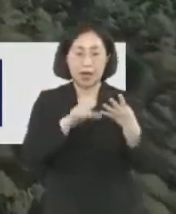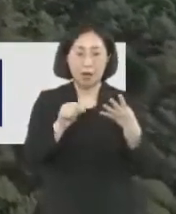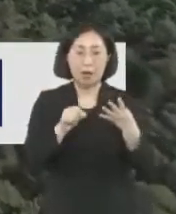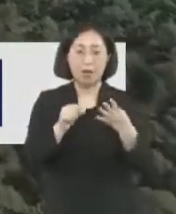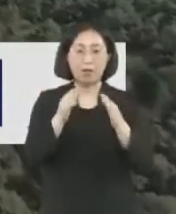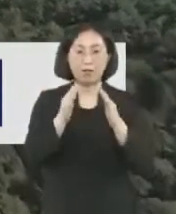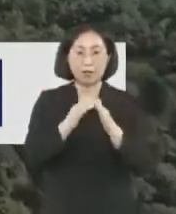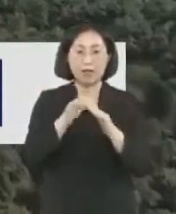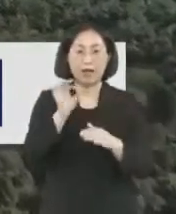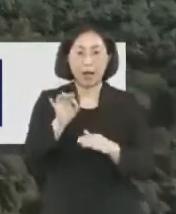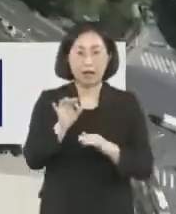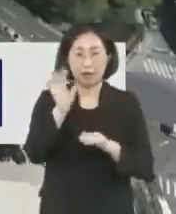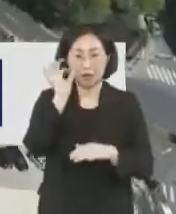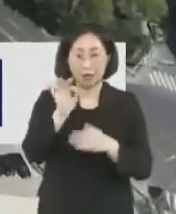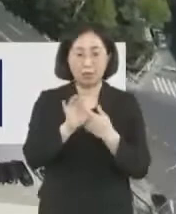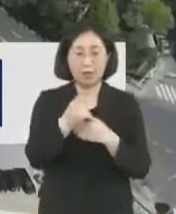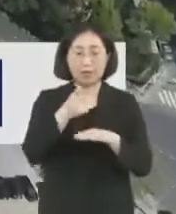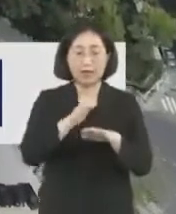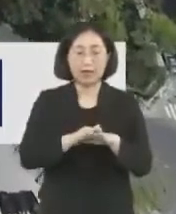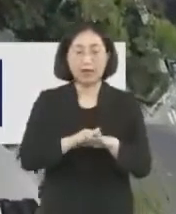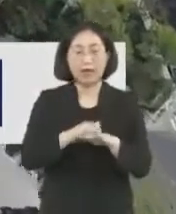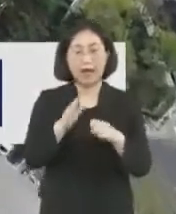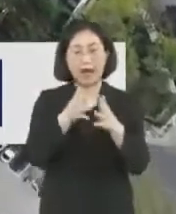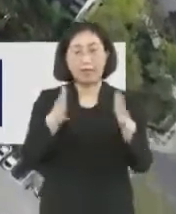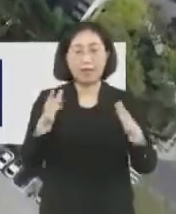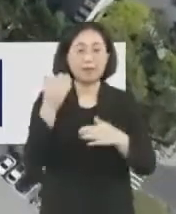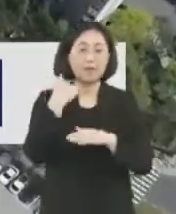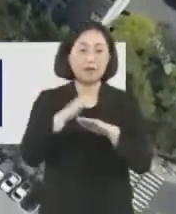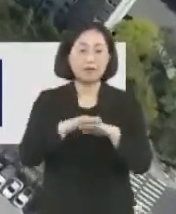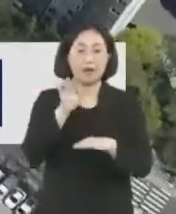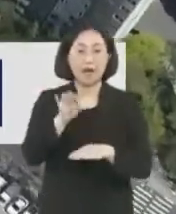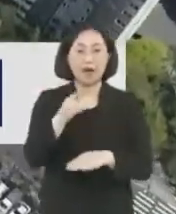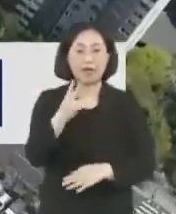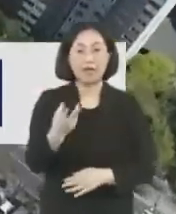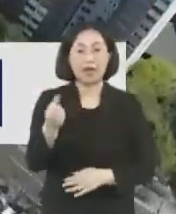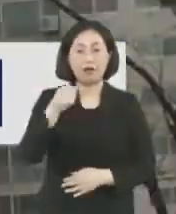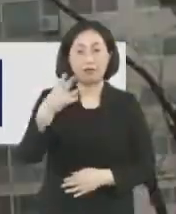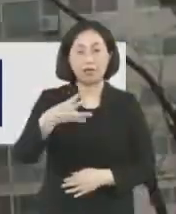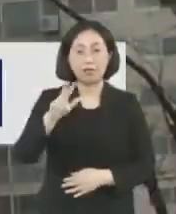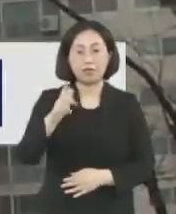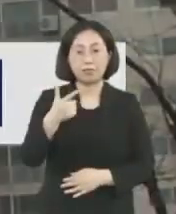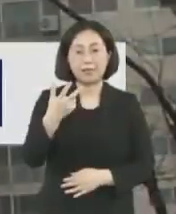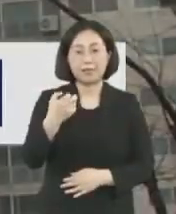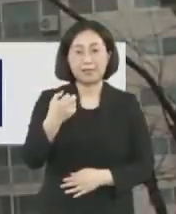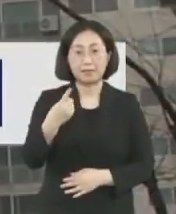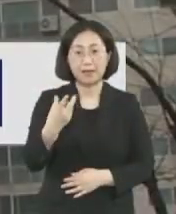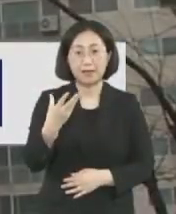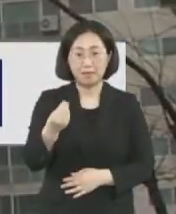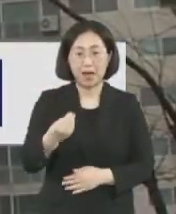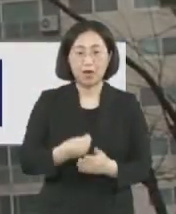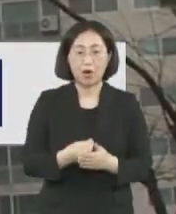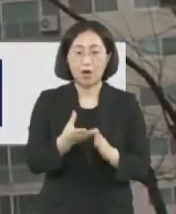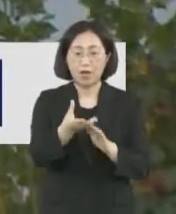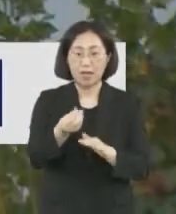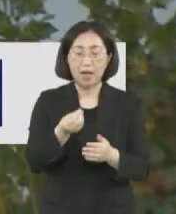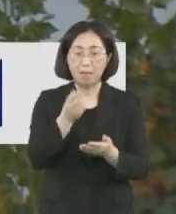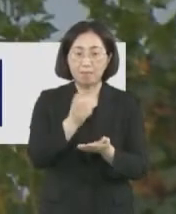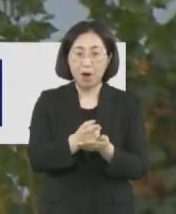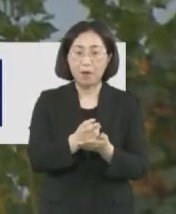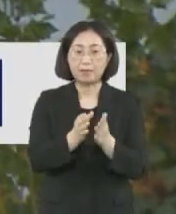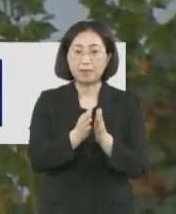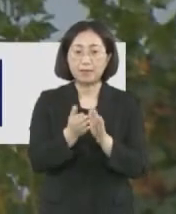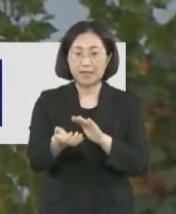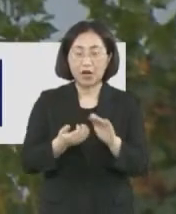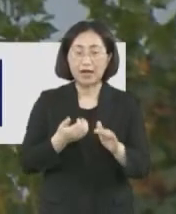주택가격 동향 에 따르면 대전의 아파트 평균 전세가격은 2억 4670 1만원으로 임대차 법 시행